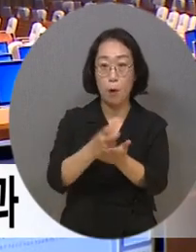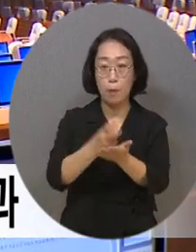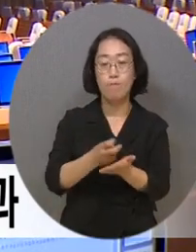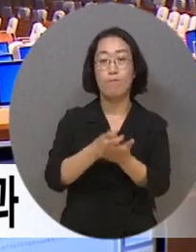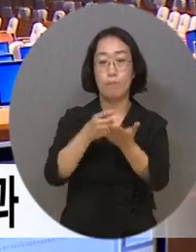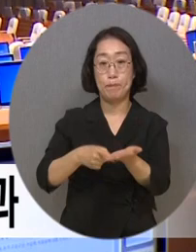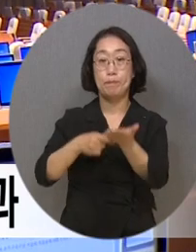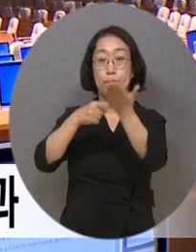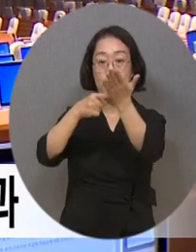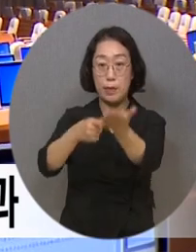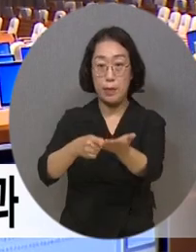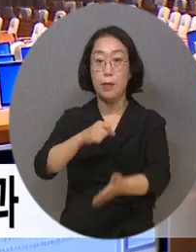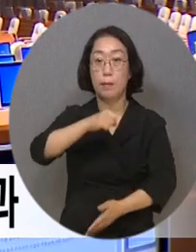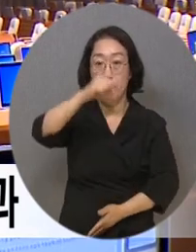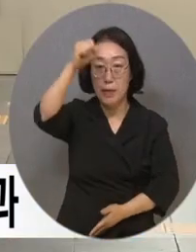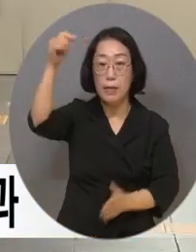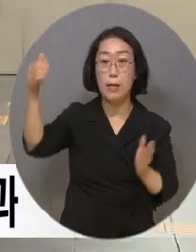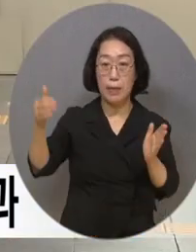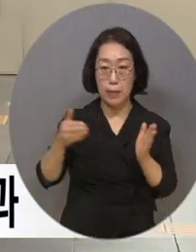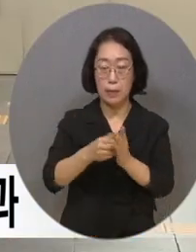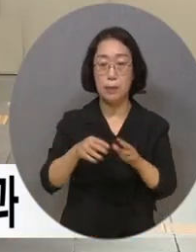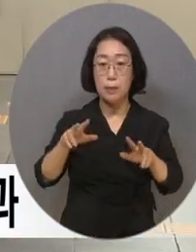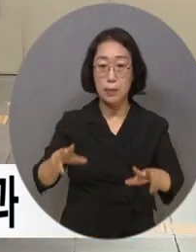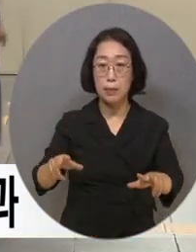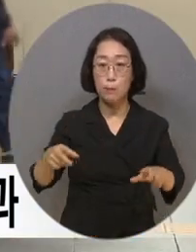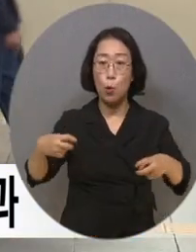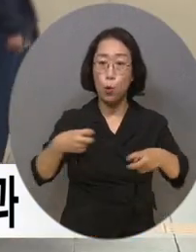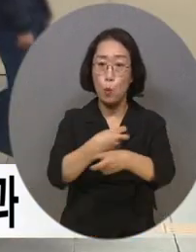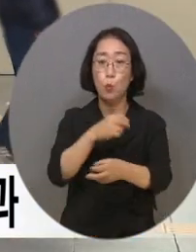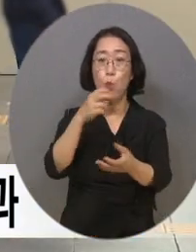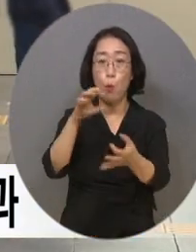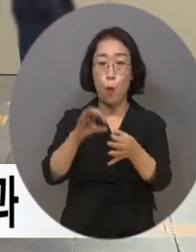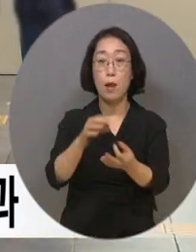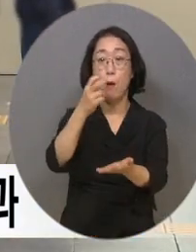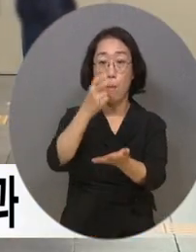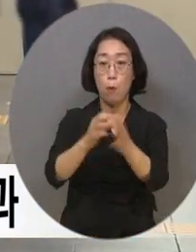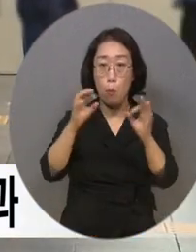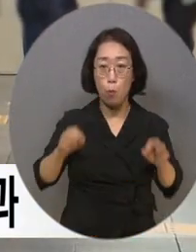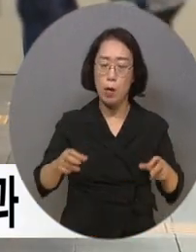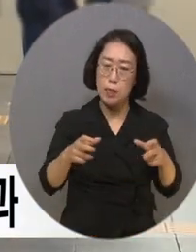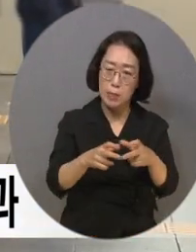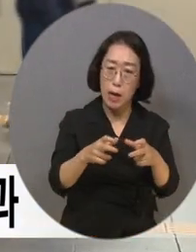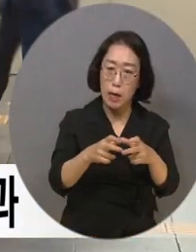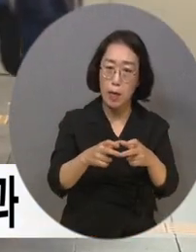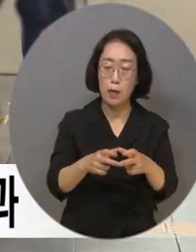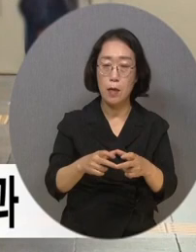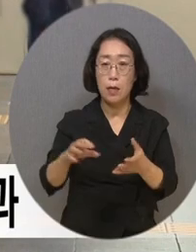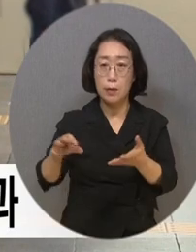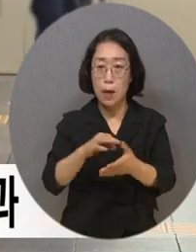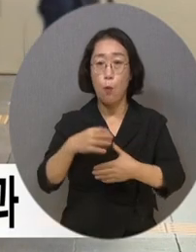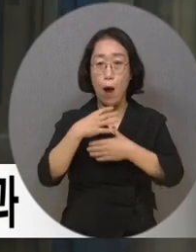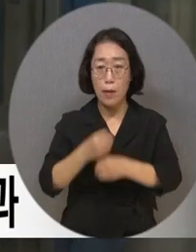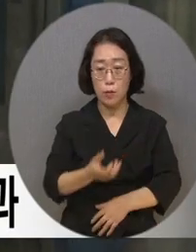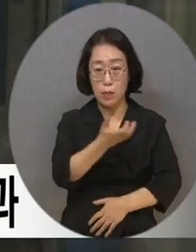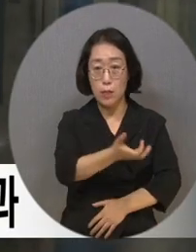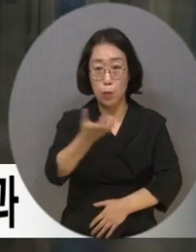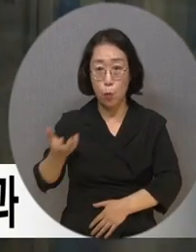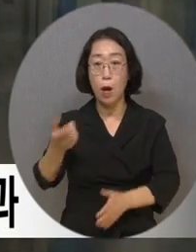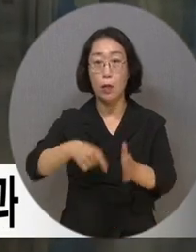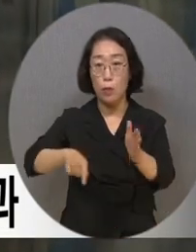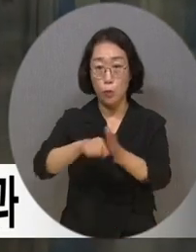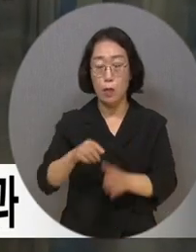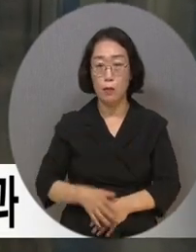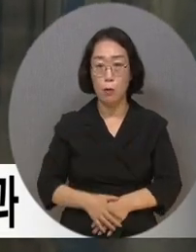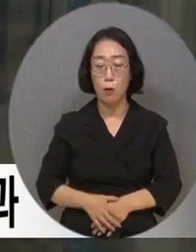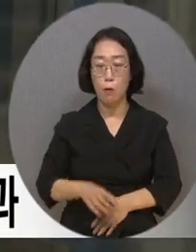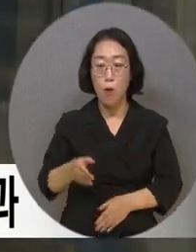본회의를 최종 통과했습니다 현행 교통법은 장애인 등 교통약자가 안전하고 편리하게 이동할 수 있도록